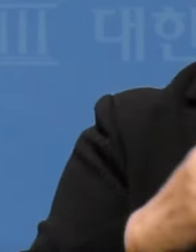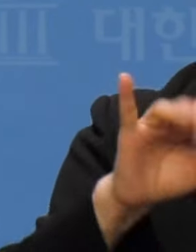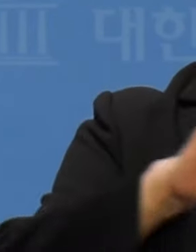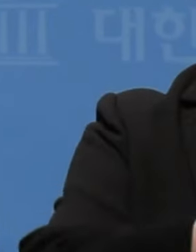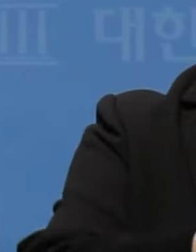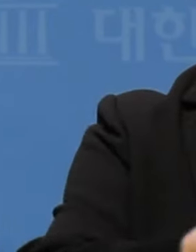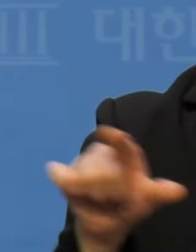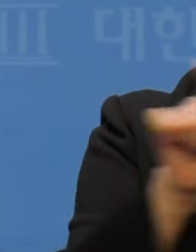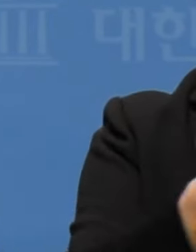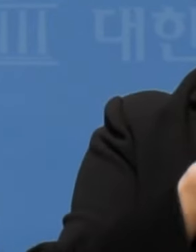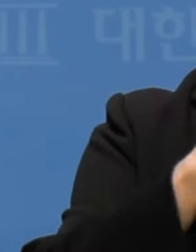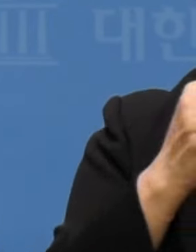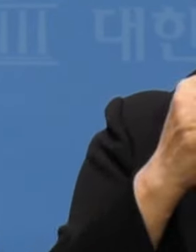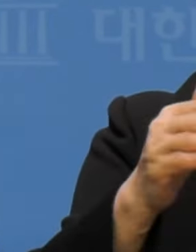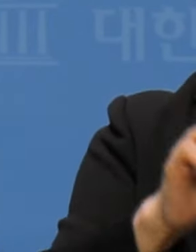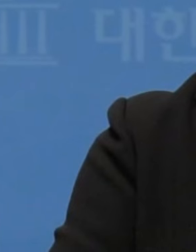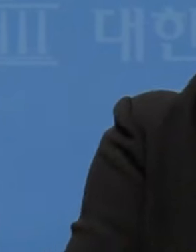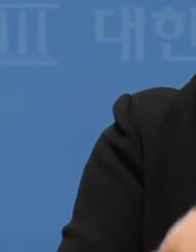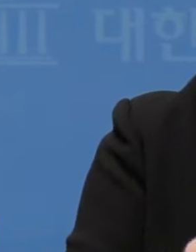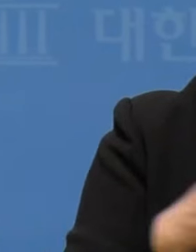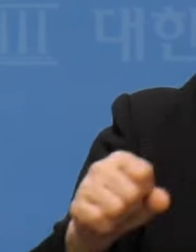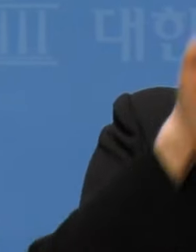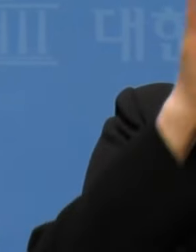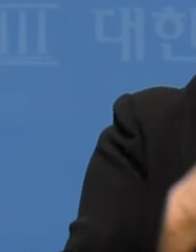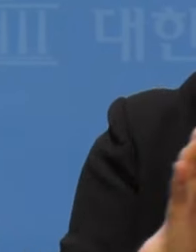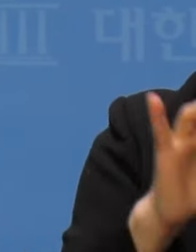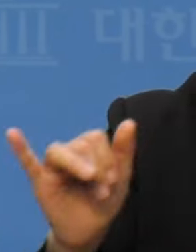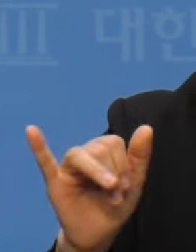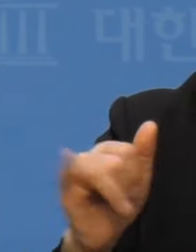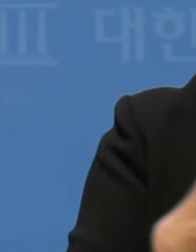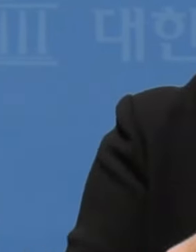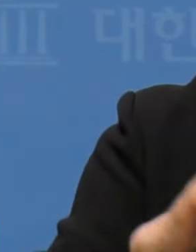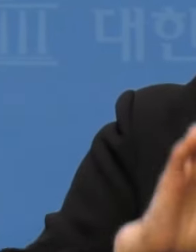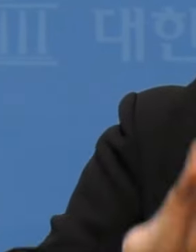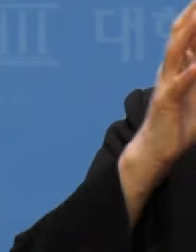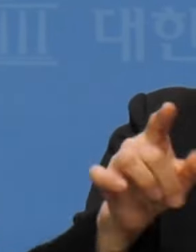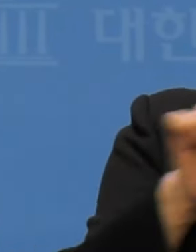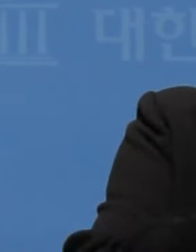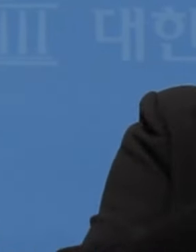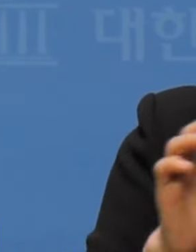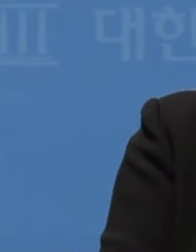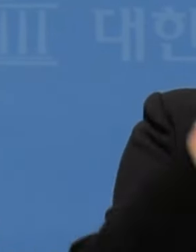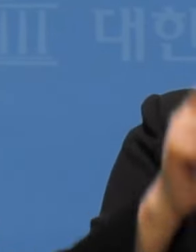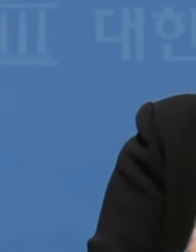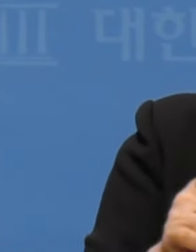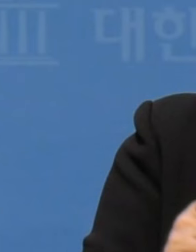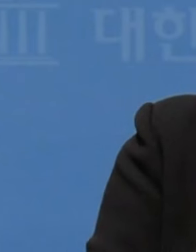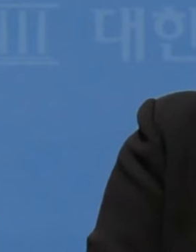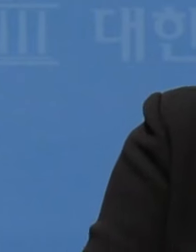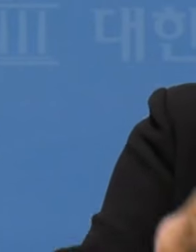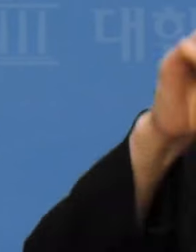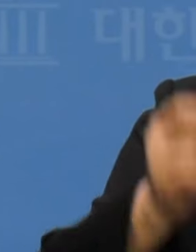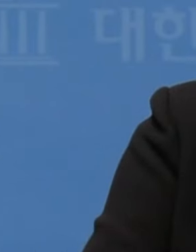한미동맹 신뢰 프로세스를 기반으로 저력이 있는 우리 국민들은 세계에서 가장 빛나는 1등 시민이 될 수